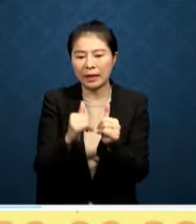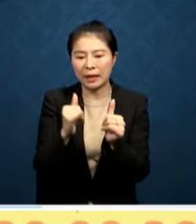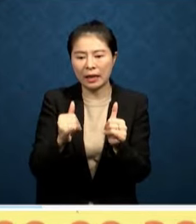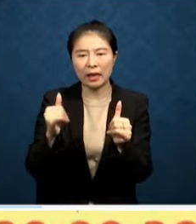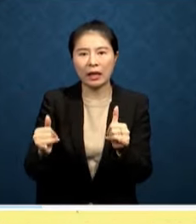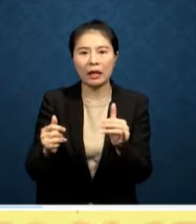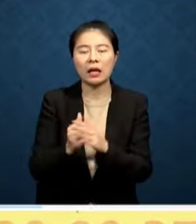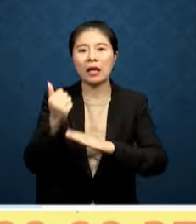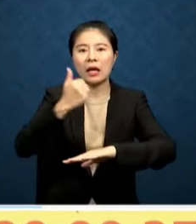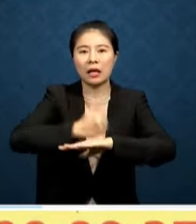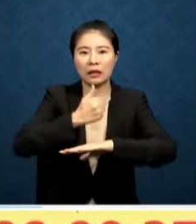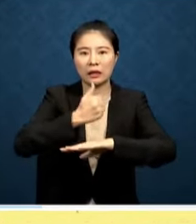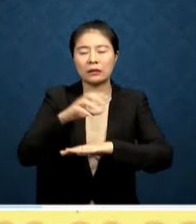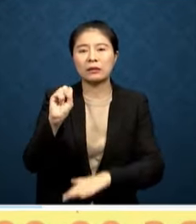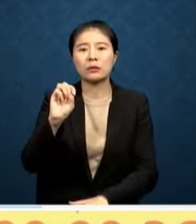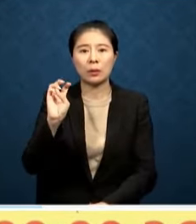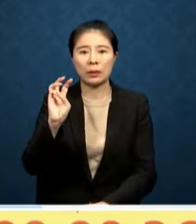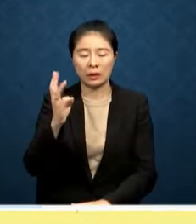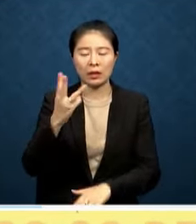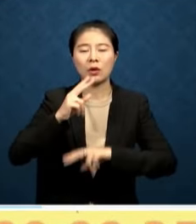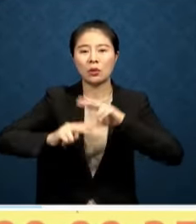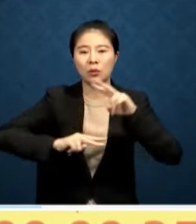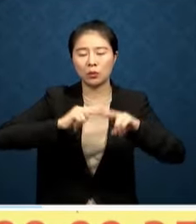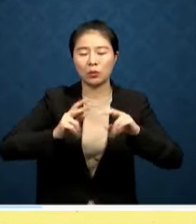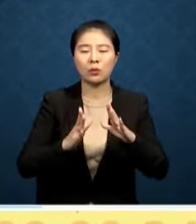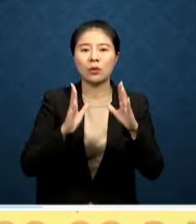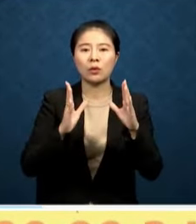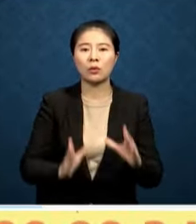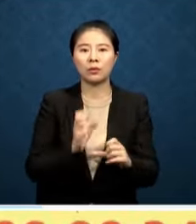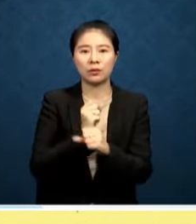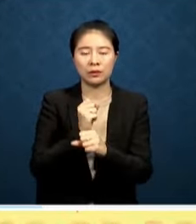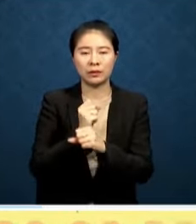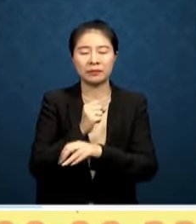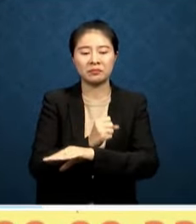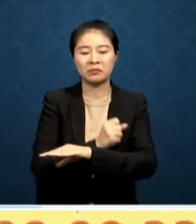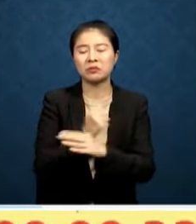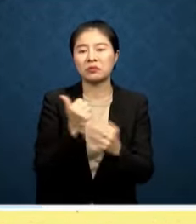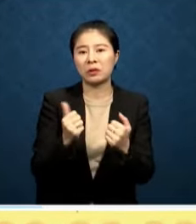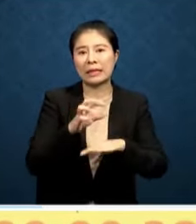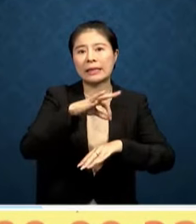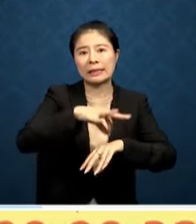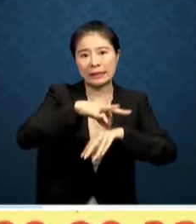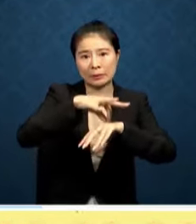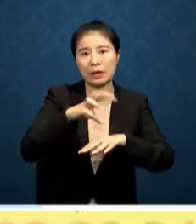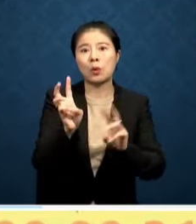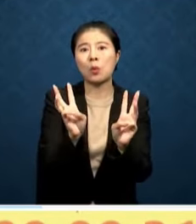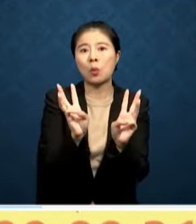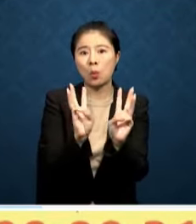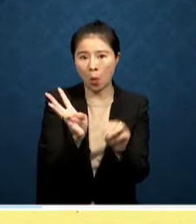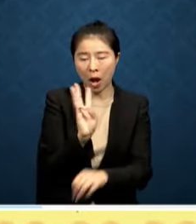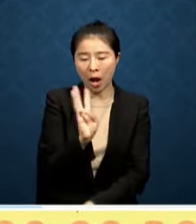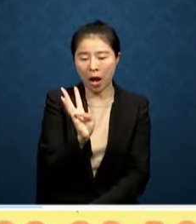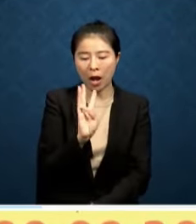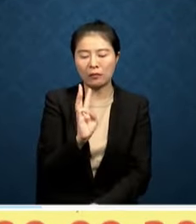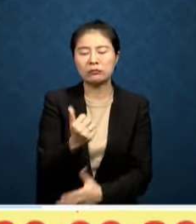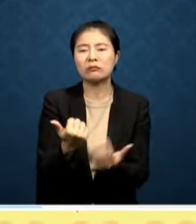อธิบดีกรมสวัสดิการและคุ้มครองแรงงานก็ยังไม่ได้รับโปรดเกล้าเพราะฉะนั้นในสัดส่วนตรงนี้ก็ต้อง